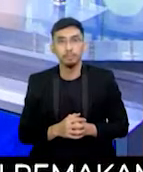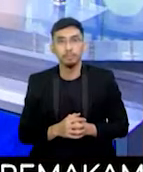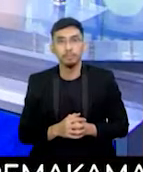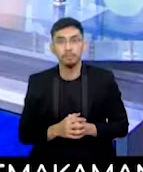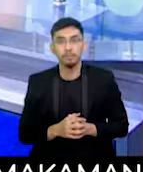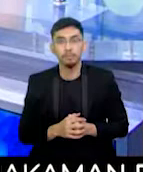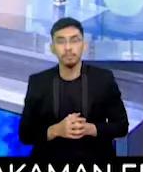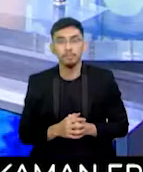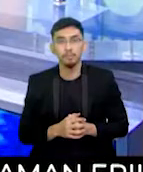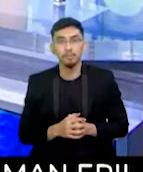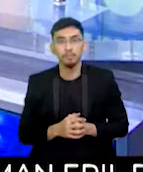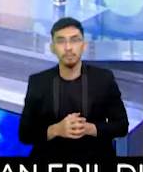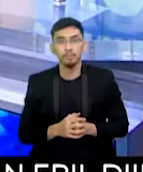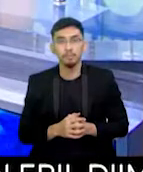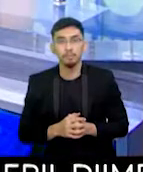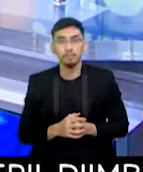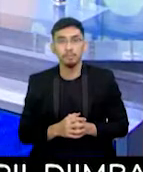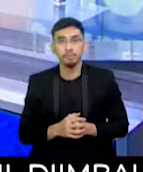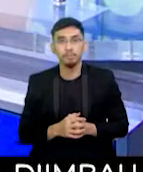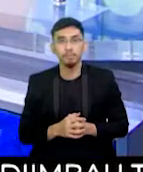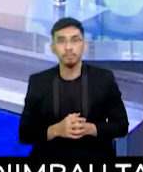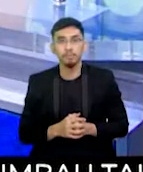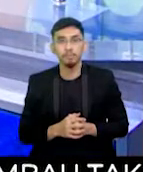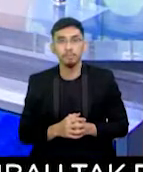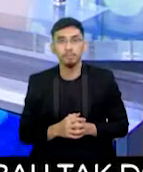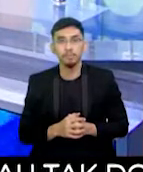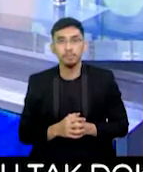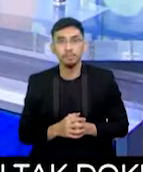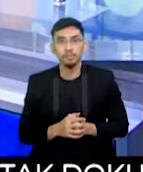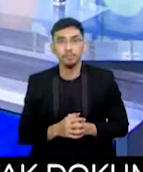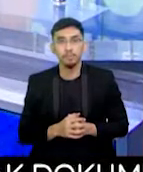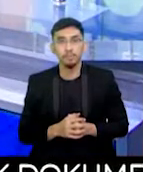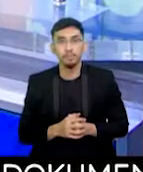Cimaung, Bandung, Jawa Barat. Selamat bertugas kembali teman-teman, kami menantikan kabar terbaru dari Anda.